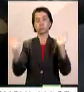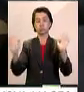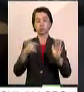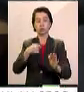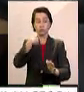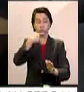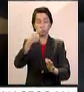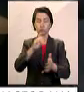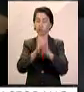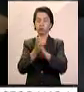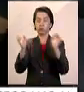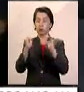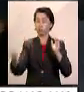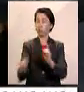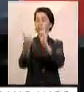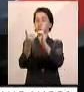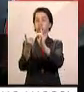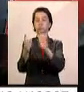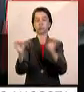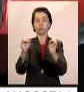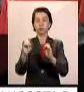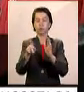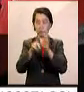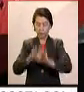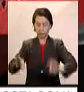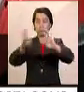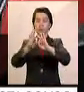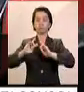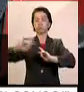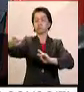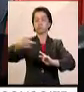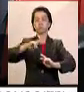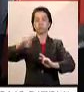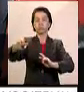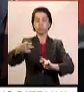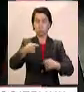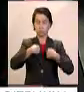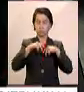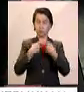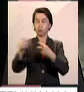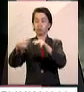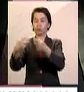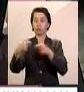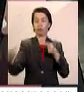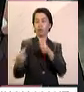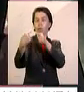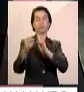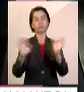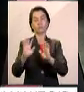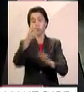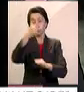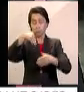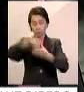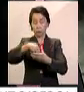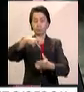sebutkan. Supaya tak ada pertembungan dari segi kepentingan antara parti kita dengan parti dia dan lain-lain parti. Ya. Pasal kita dalam pakatan